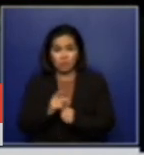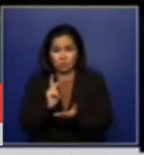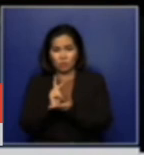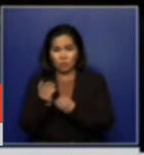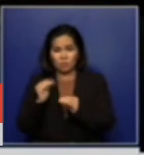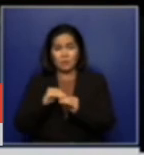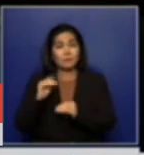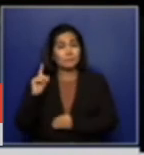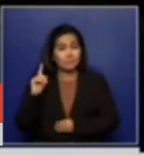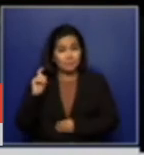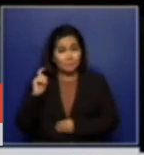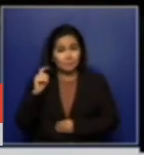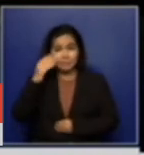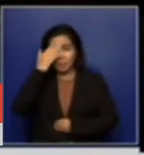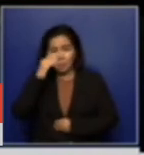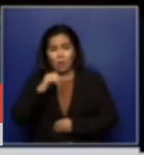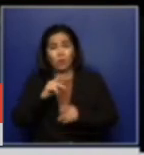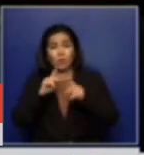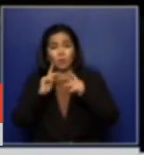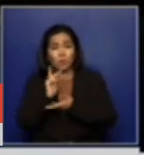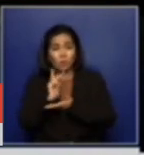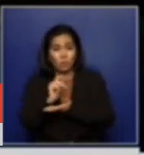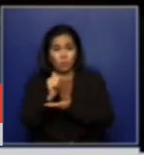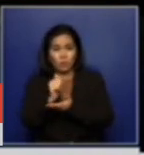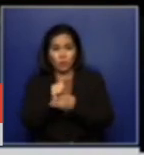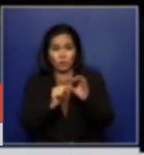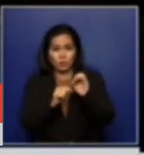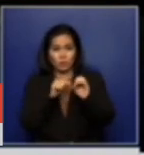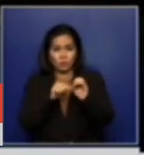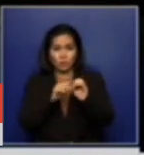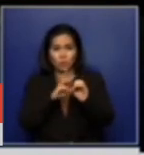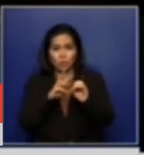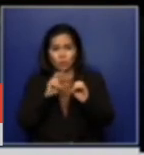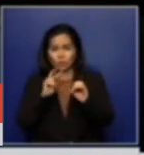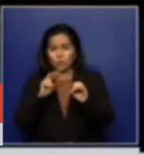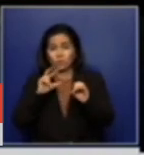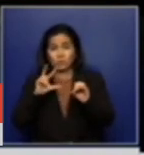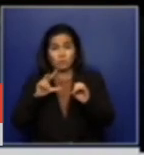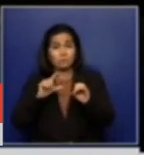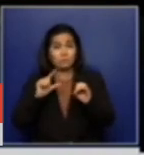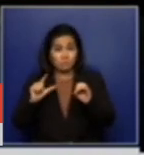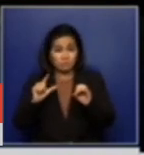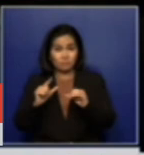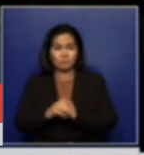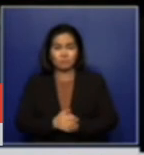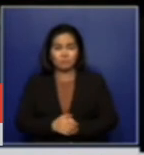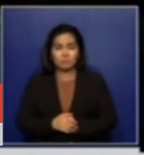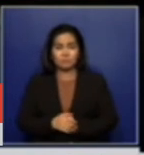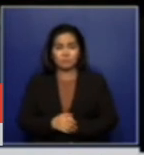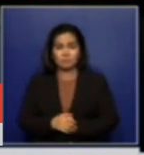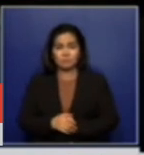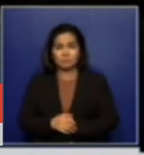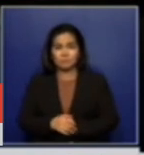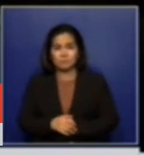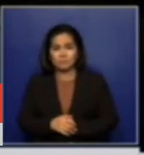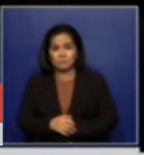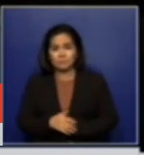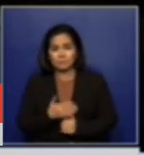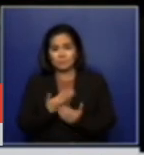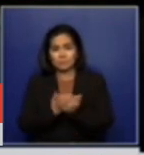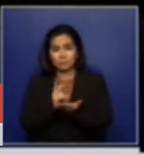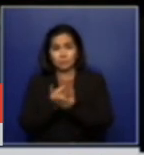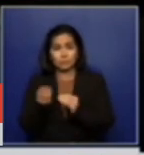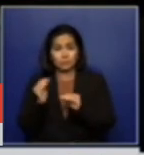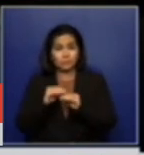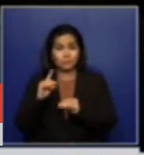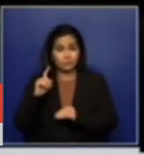ล่ะครับเพราะเราอนุมัติให้กู้แค่ 0.623 คือ 623,000 ล้านเท่านั้นจะไปกู้เพิ่มไม่ได้ครับ